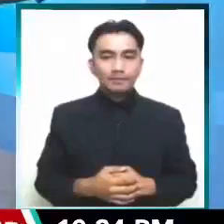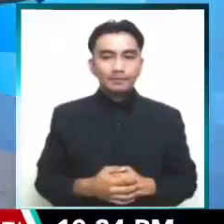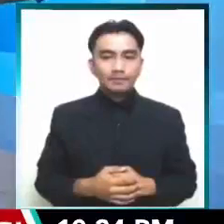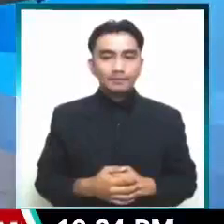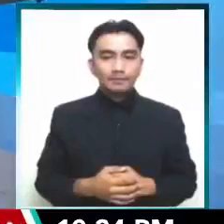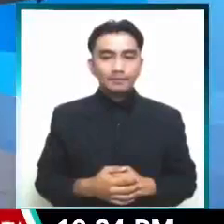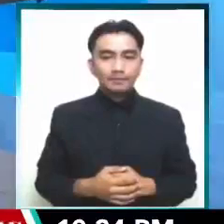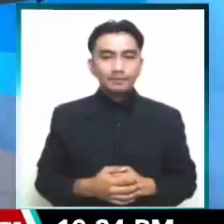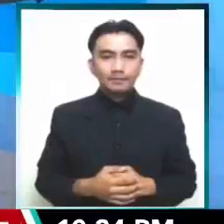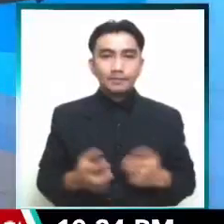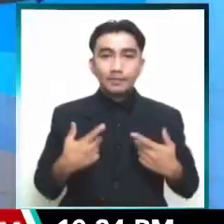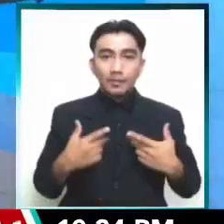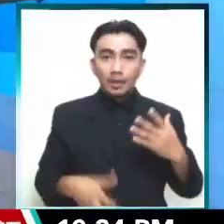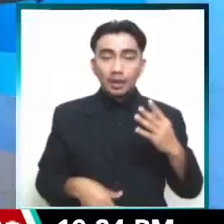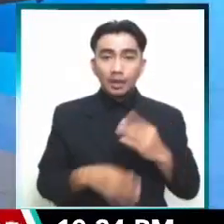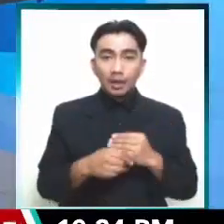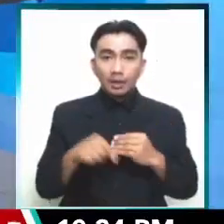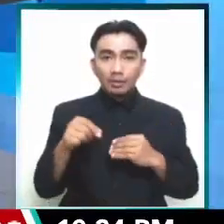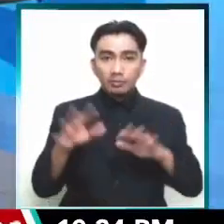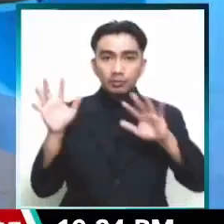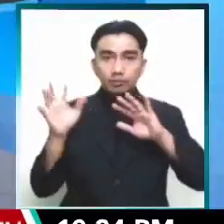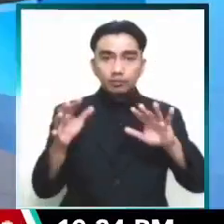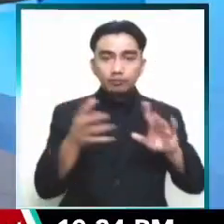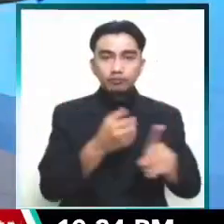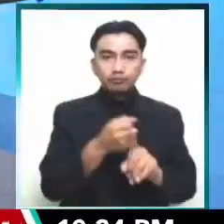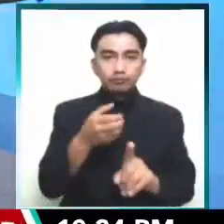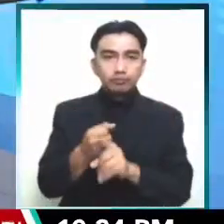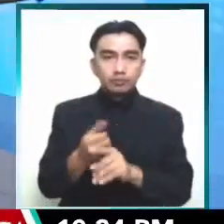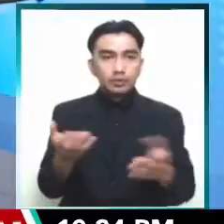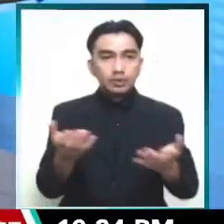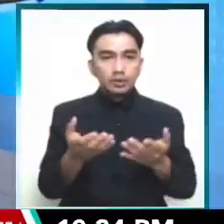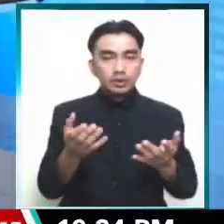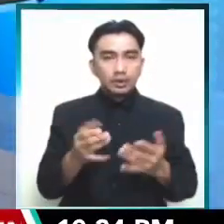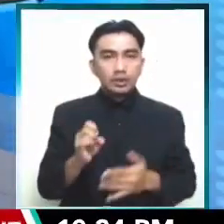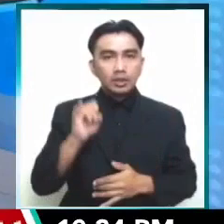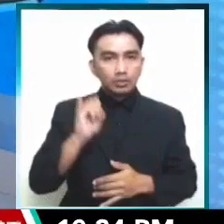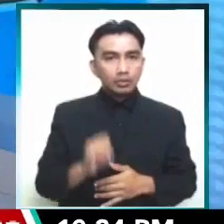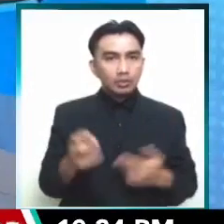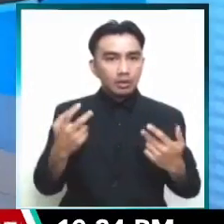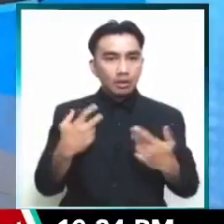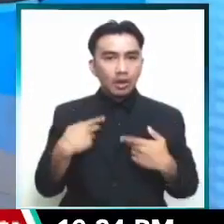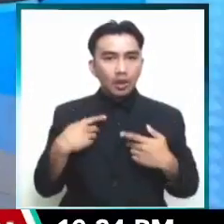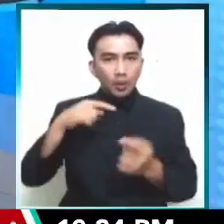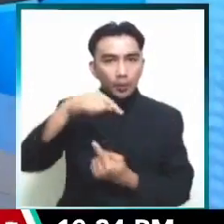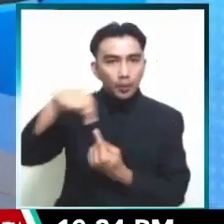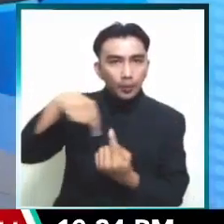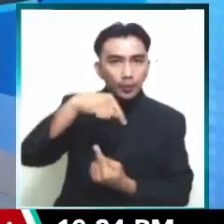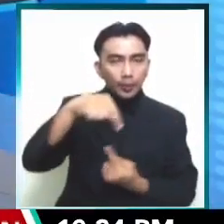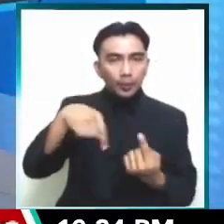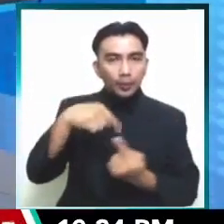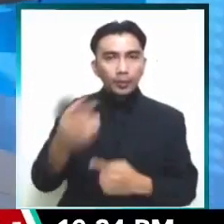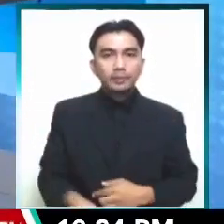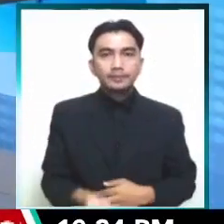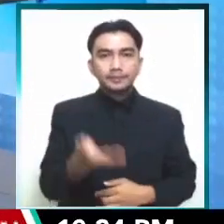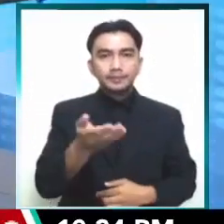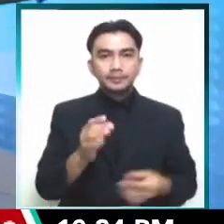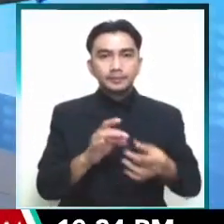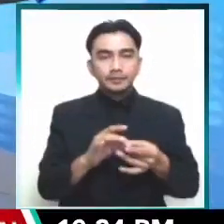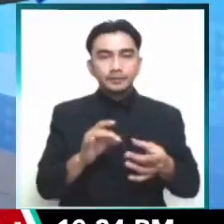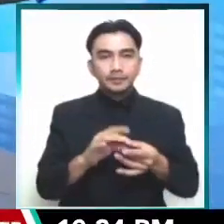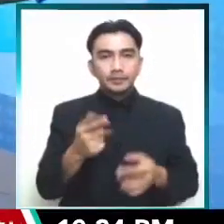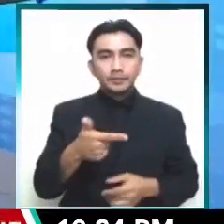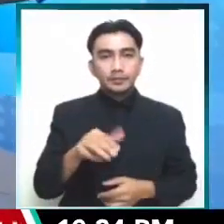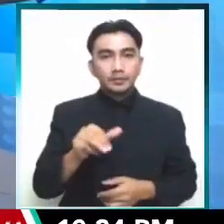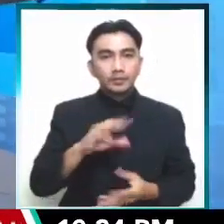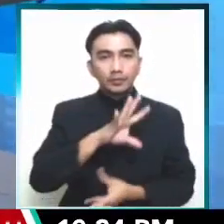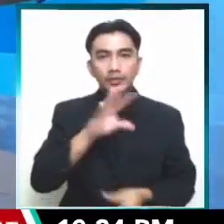Bukod sa bagyong Guring na nalasa rin sa ilang bayan sa Ilocos Sur ang isang buhawit. May report si Ivy Hernando ng GMA Regional TV